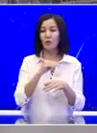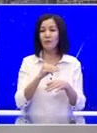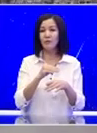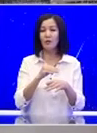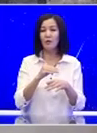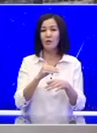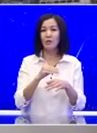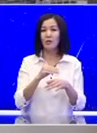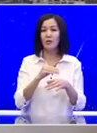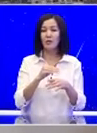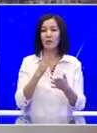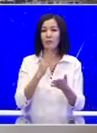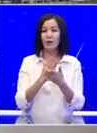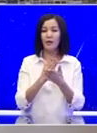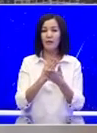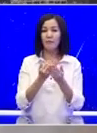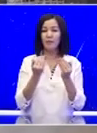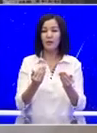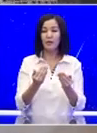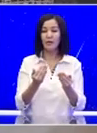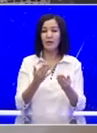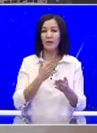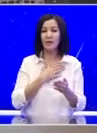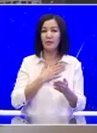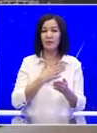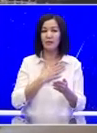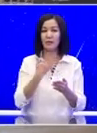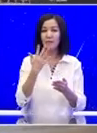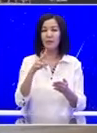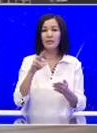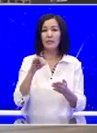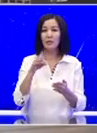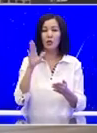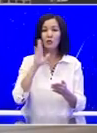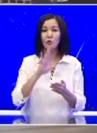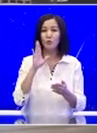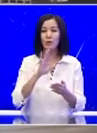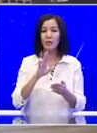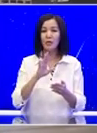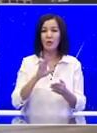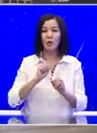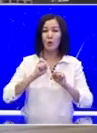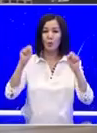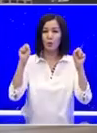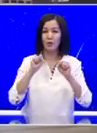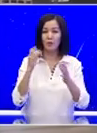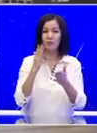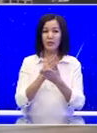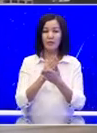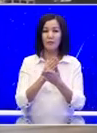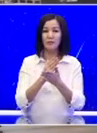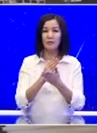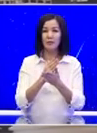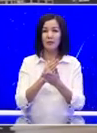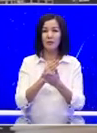құрал жабдықтармен қолданамыз. Мен қазір мына 5 литрлық сумен жасап жатырмын жаттығуды.